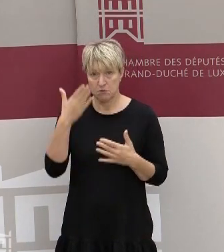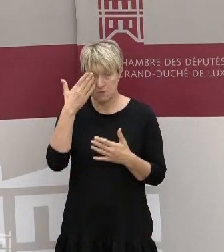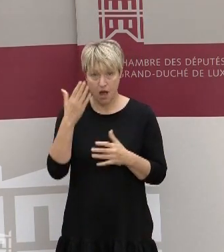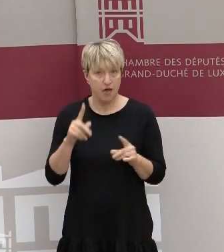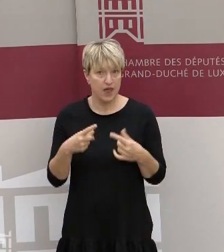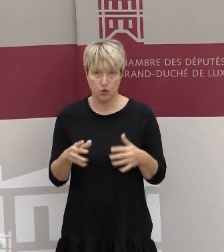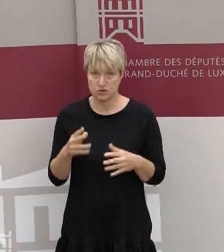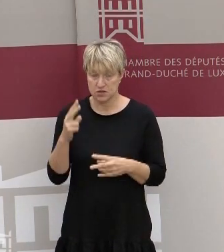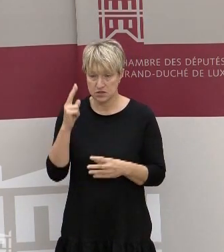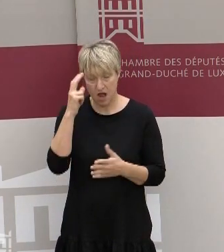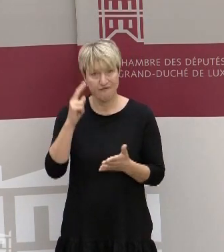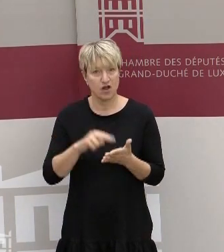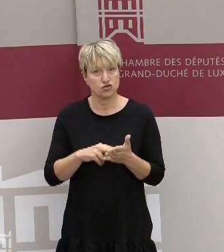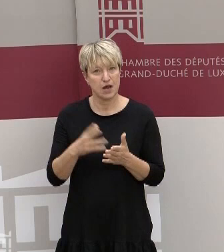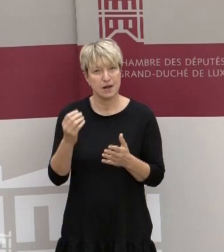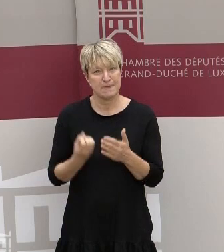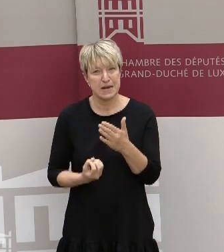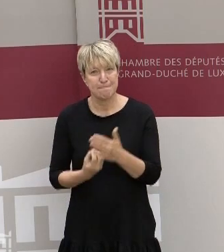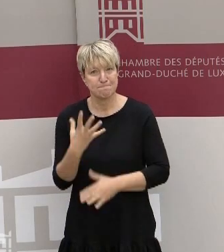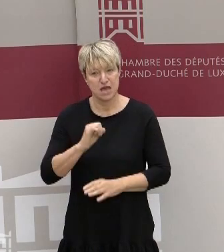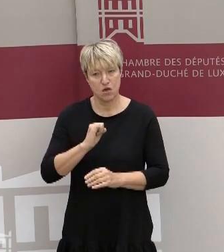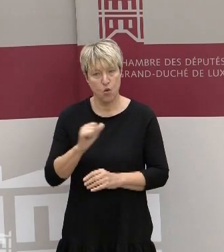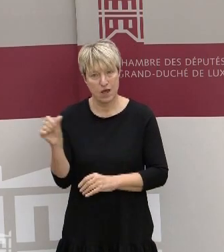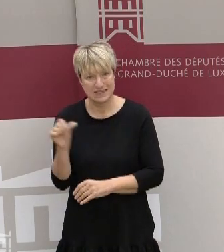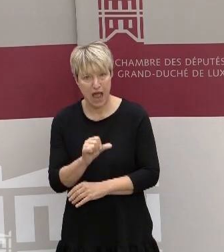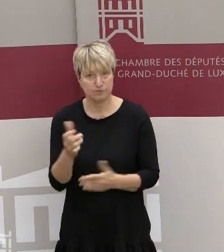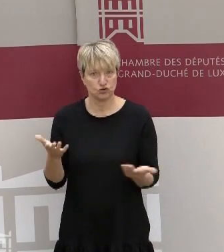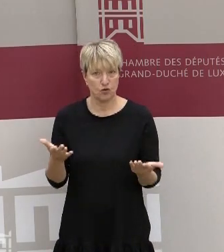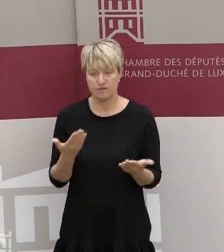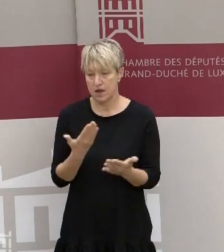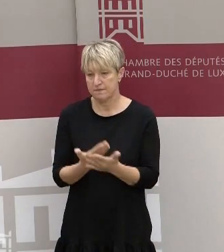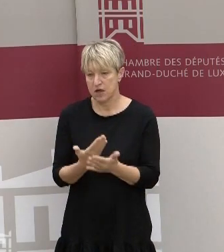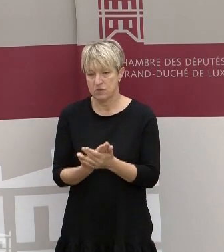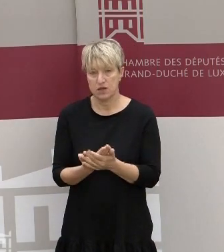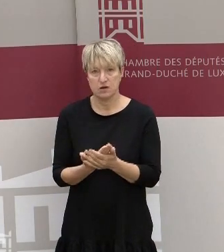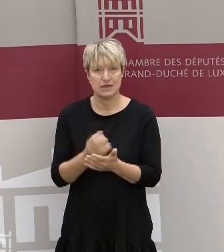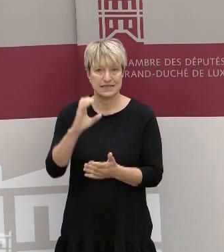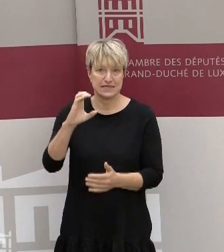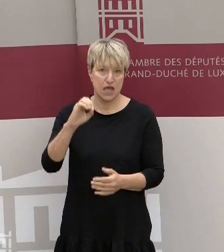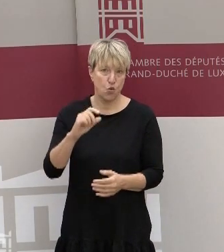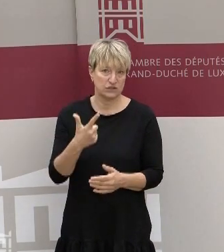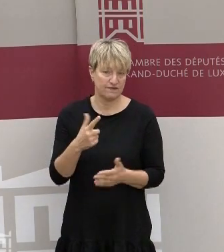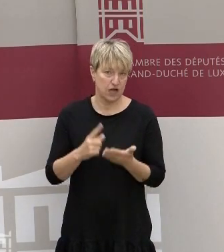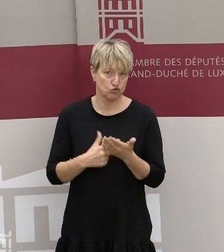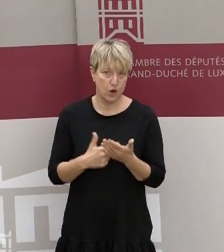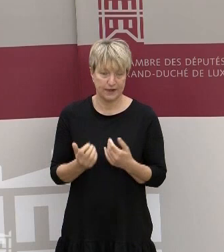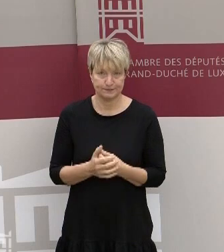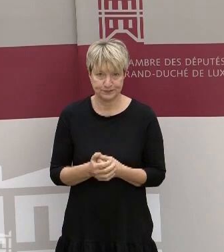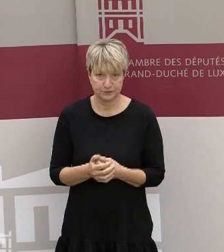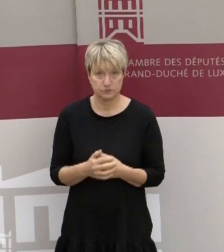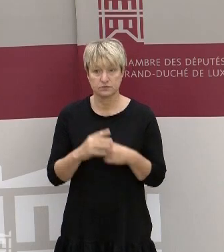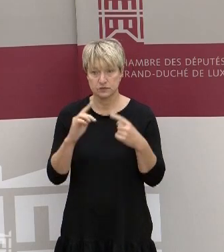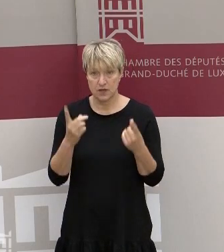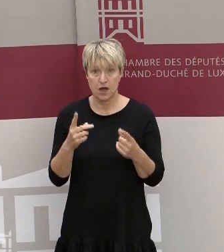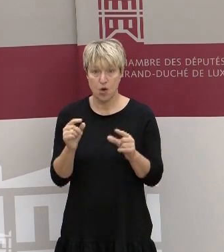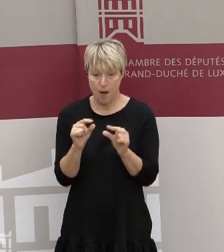von der CO2-Steuer sollen ausgeholt gehen. Und das Geld für Pellets helfen sollen aus dem Klimafonds kommen. Die Herstellung von Bioethanol ist